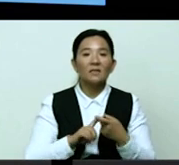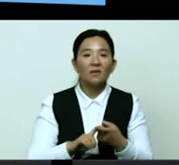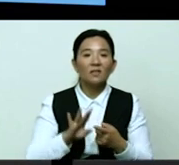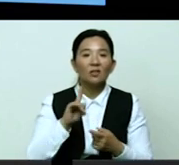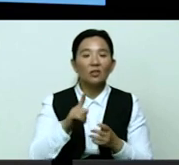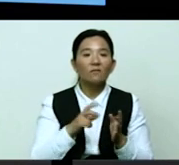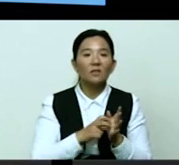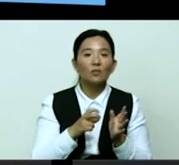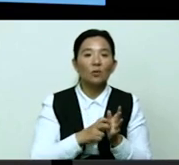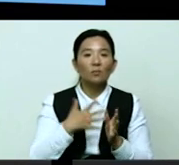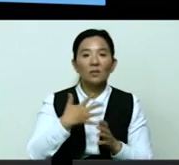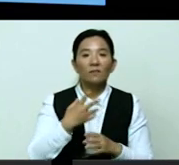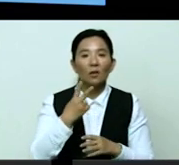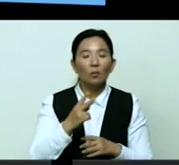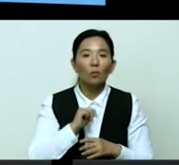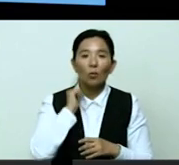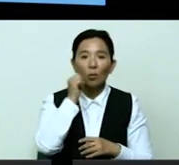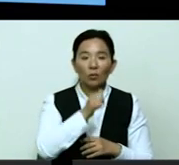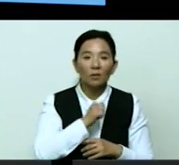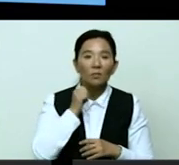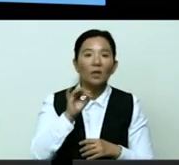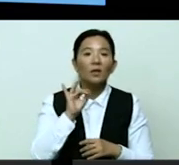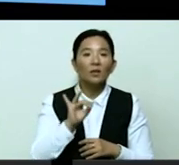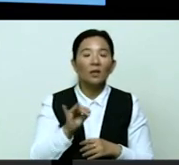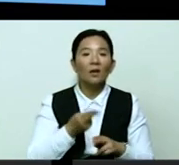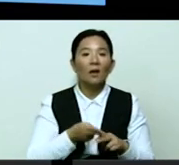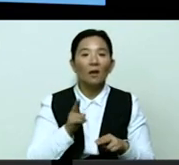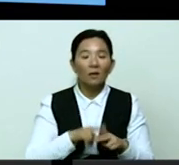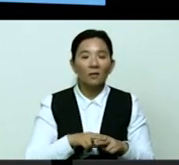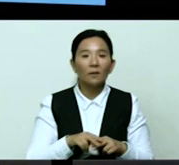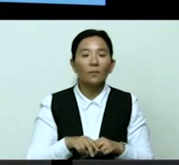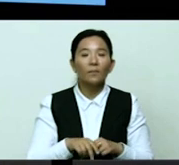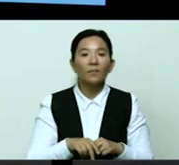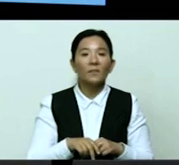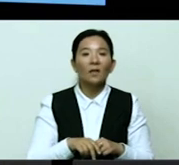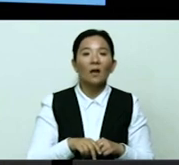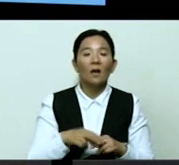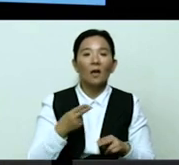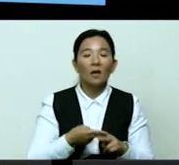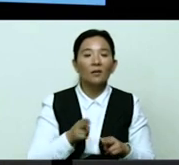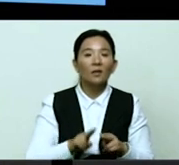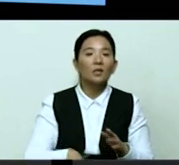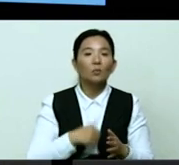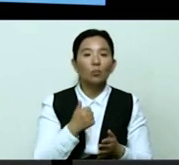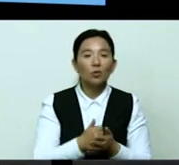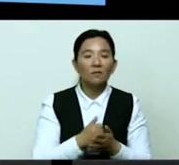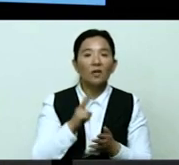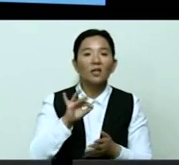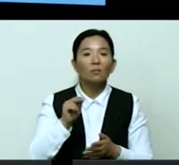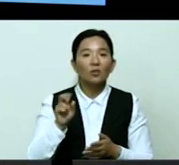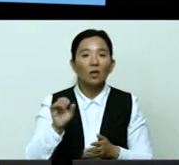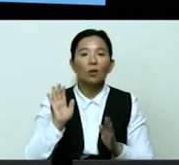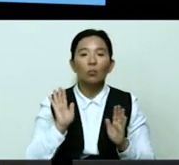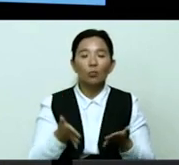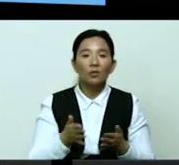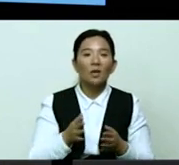с 1852 годом, и это господство мусульман-кула и кипчаков